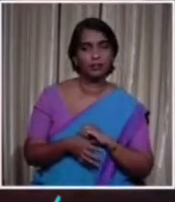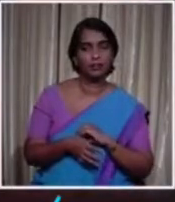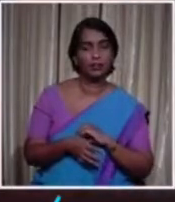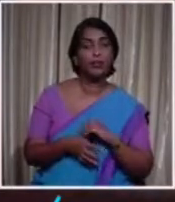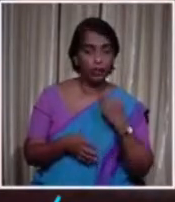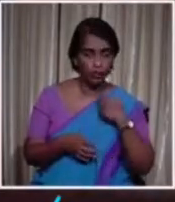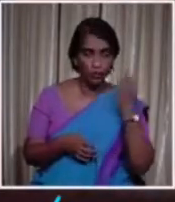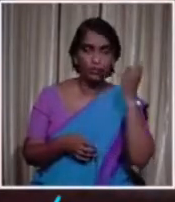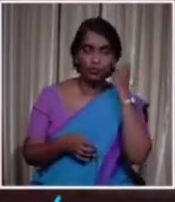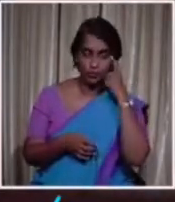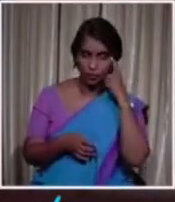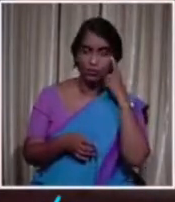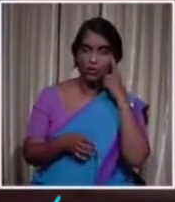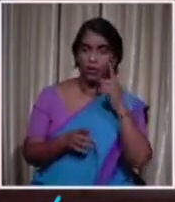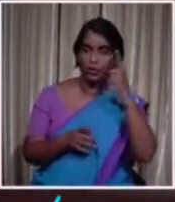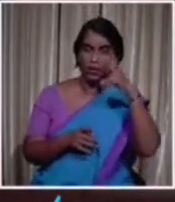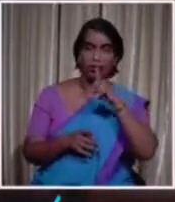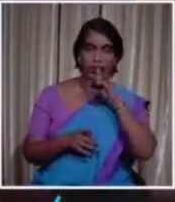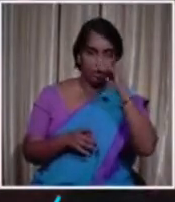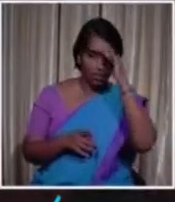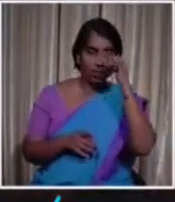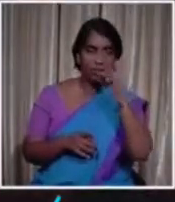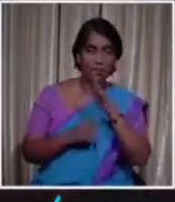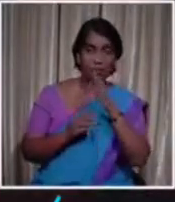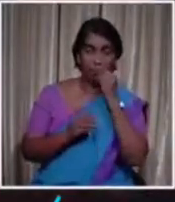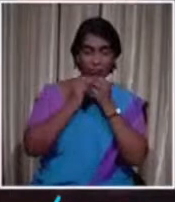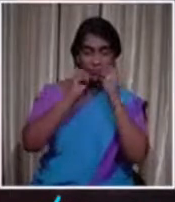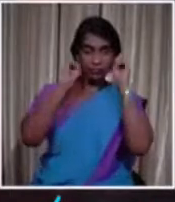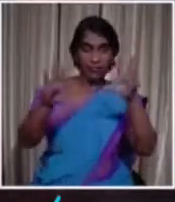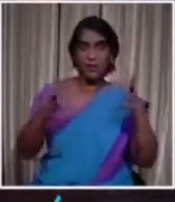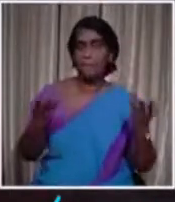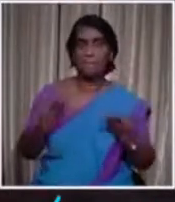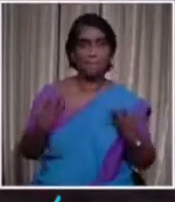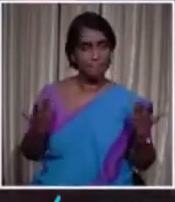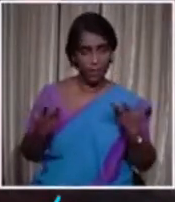අපි දන්නවා නියෝජක තනතුමනේ එතුමා ඉන්ද්‍රජාලකයක් නෙමෙයි.